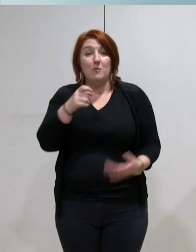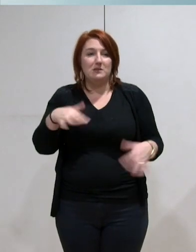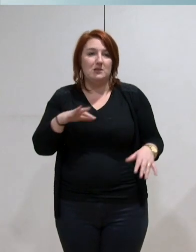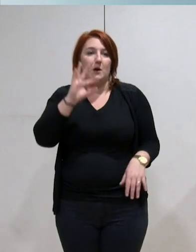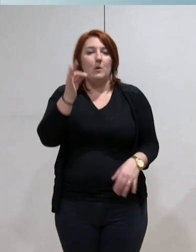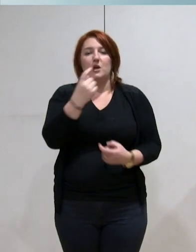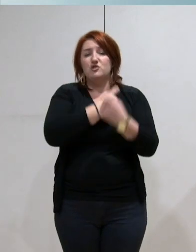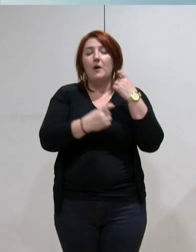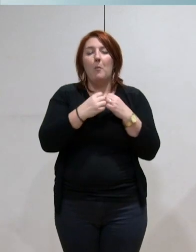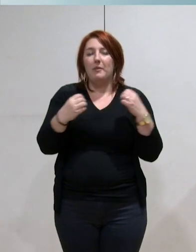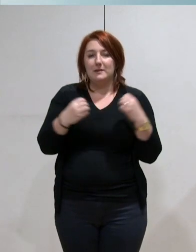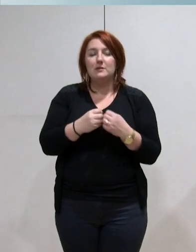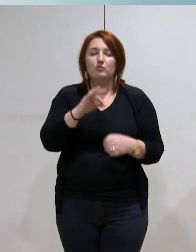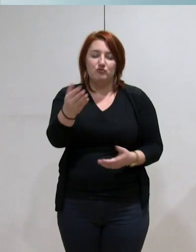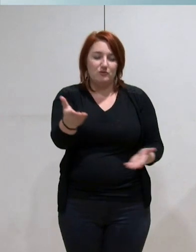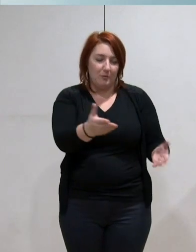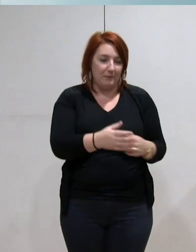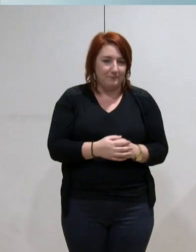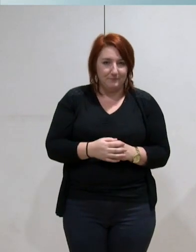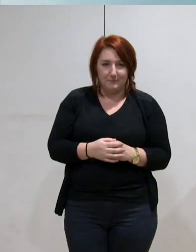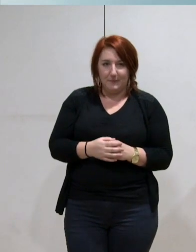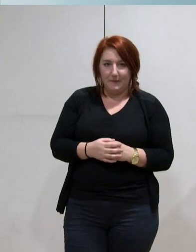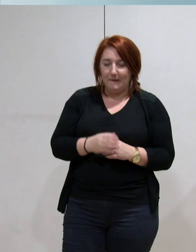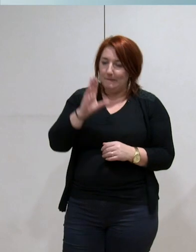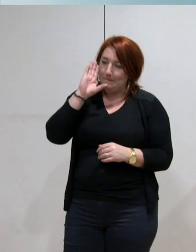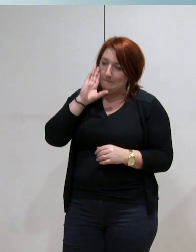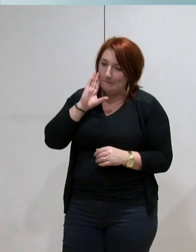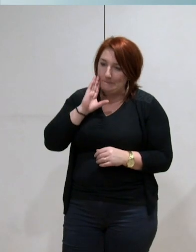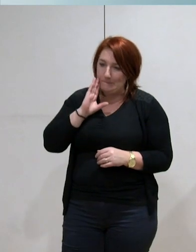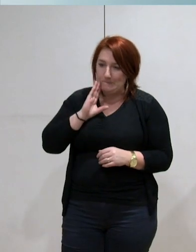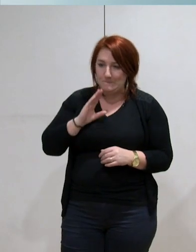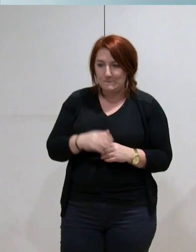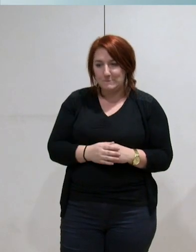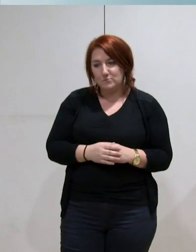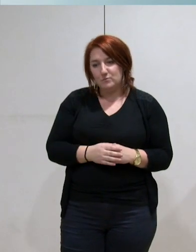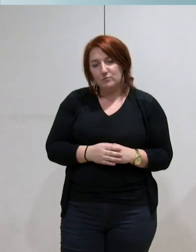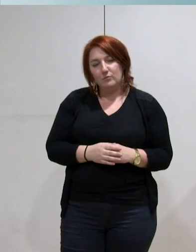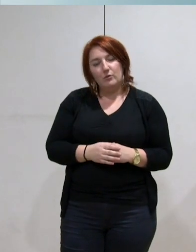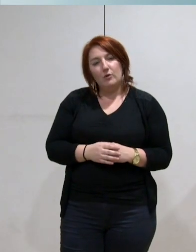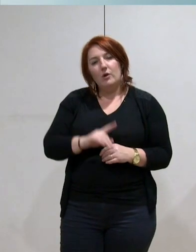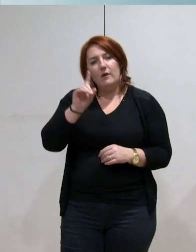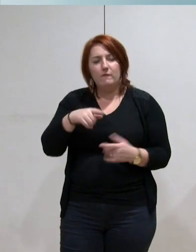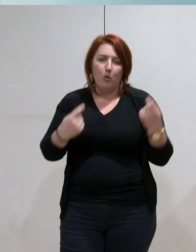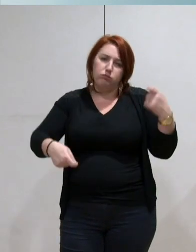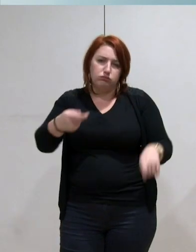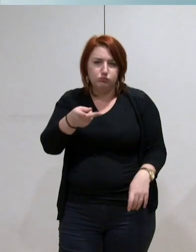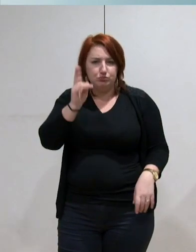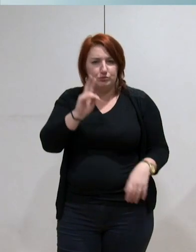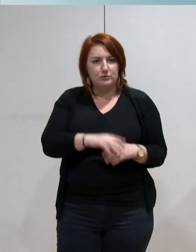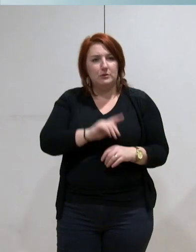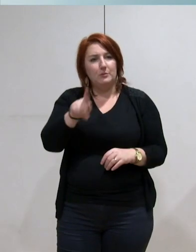reprendre depuis le début voilà donc s'il vous plaît un petit peu moins de de de manquéisme bien bien évidemment notre